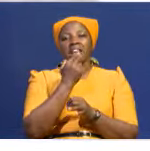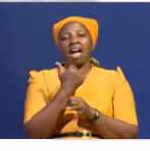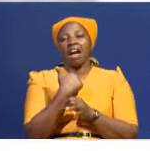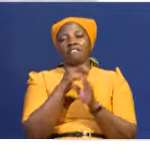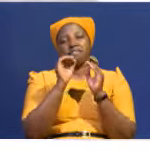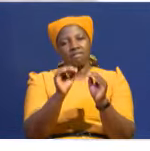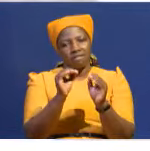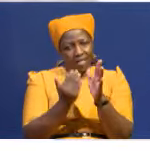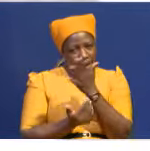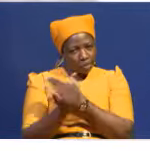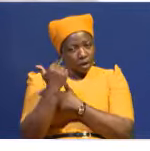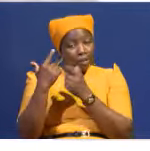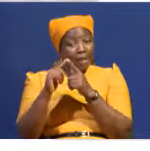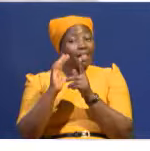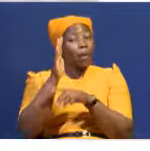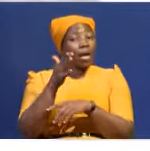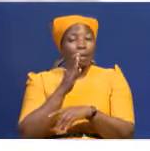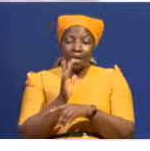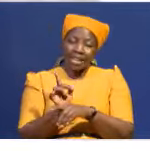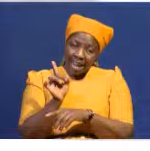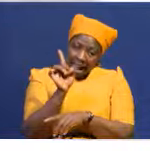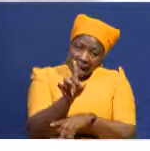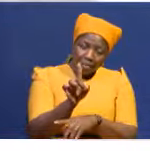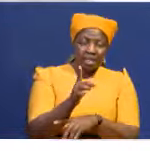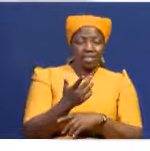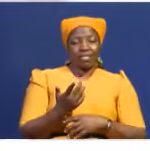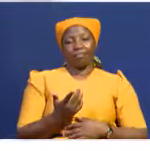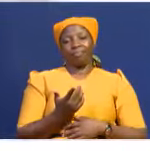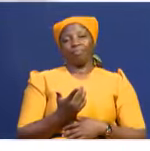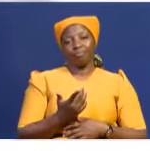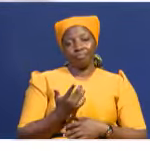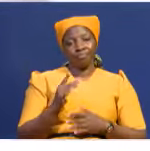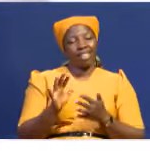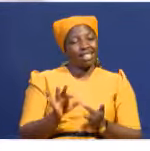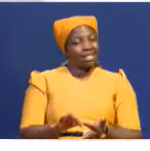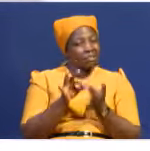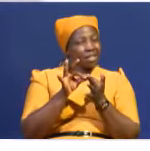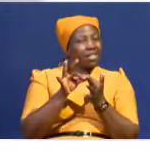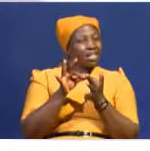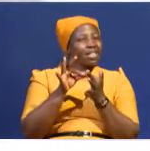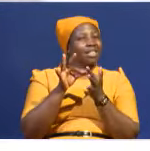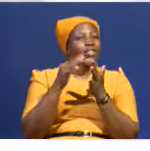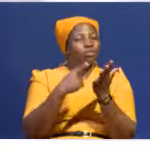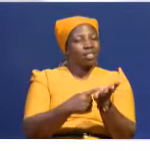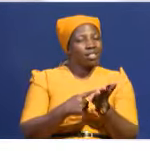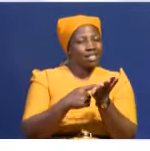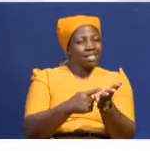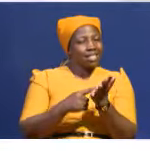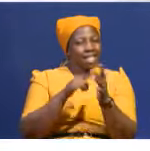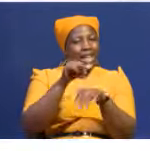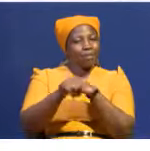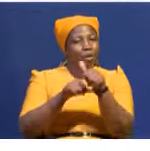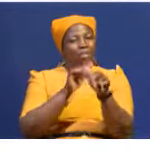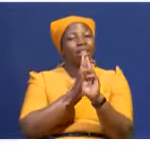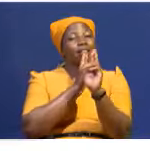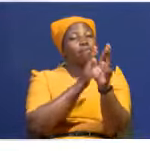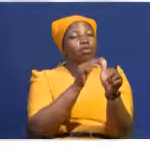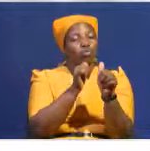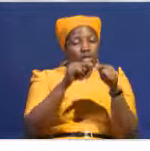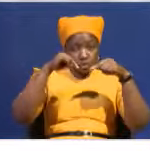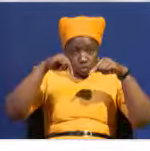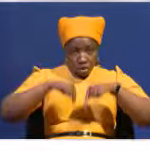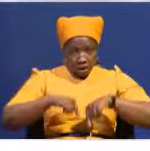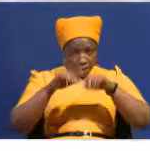lakini akasema kwamba watakuwa wanakaa hususan ama cha mno ni kuweza kuzungumzia ile ripoti ambayo leo